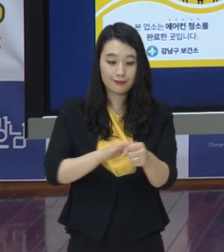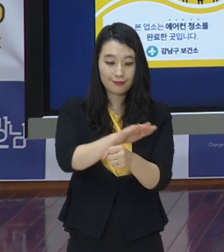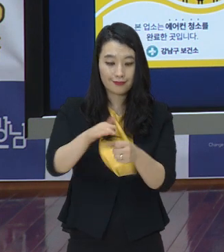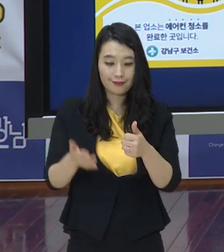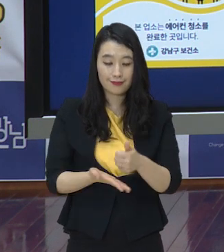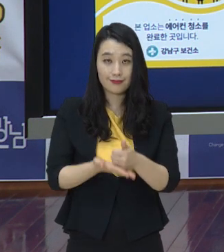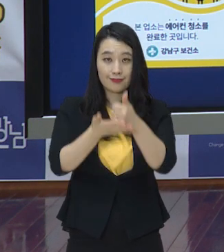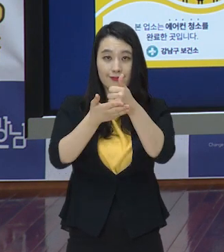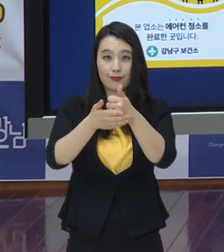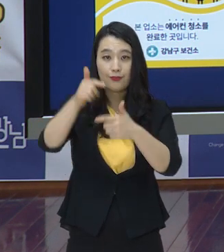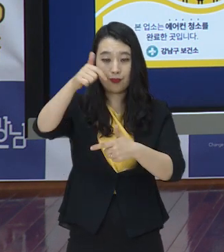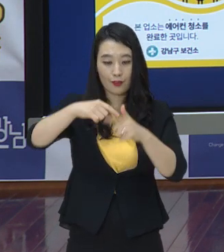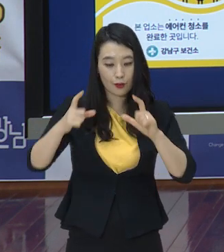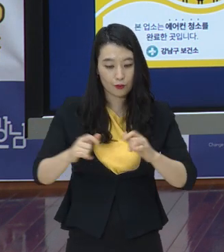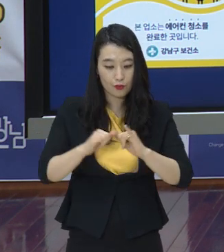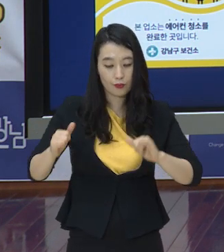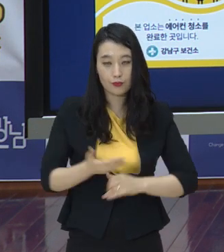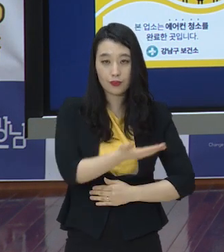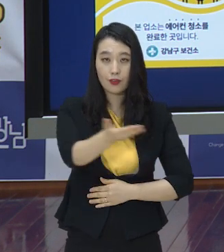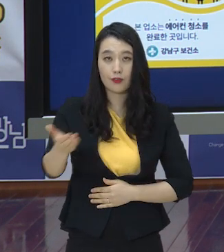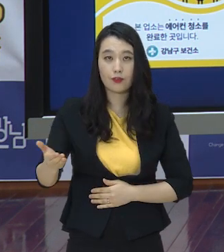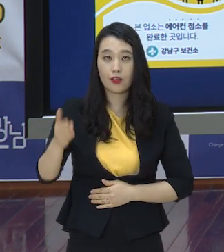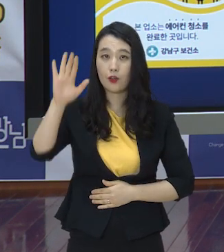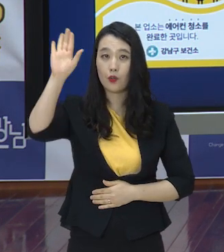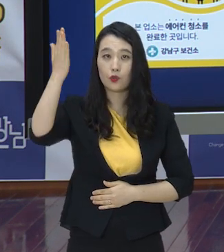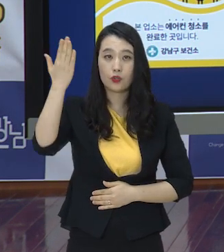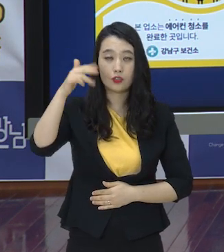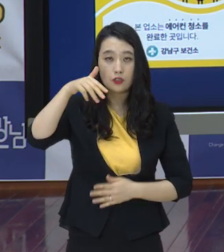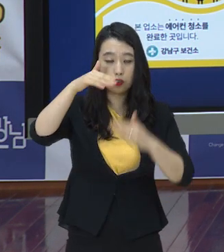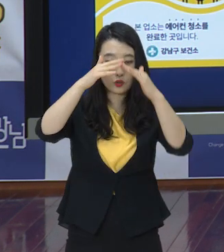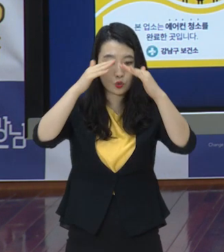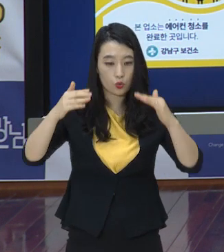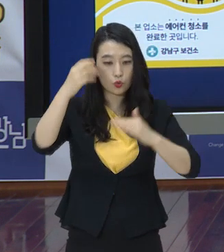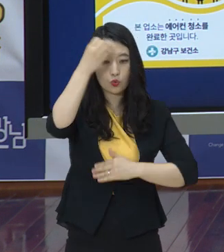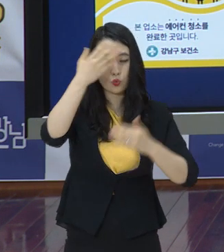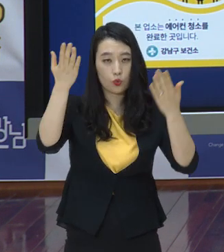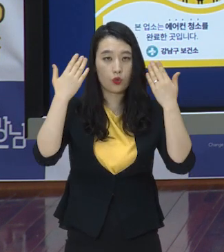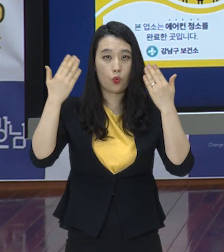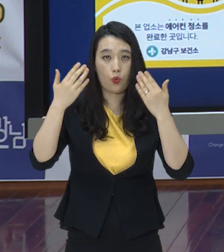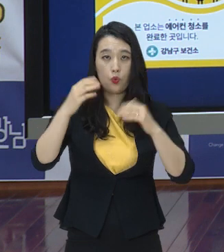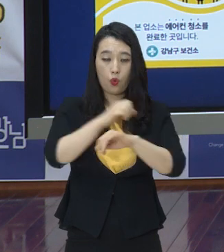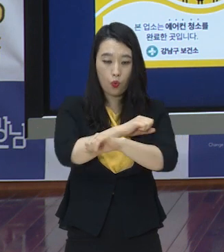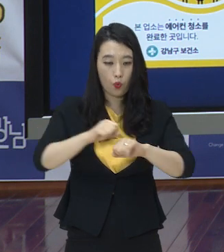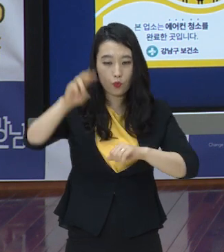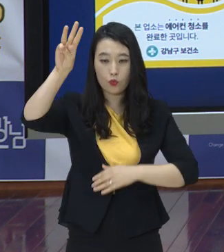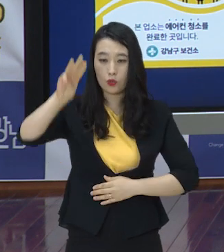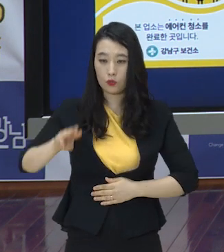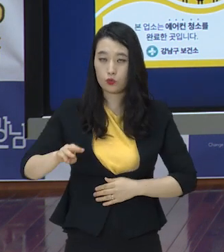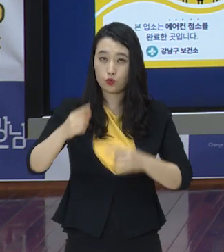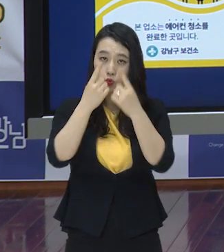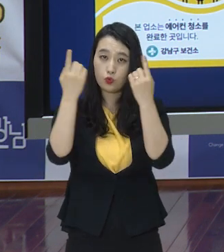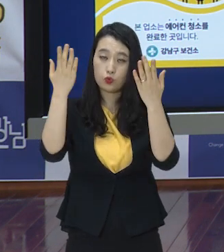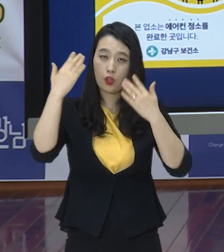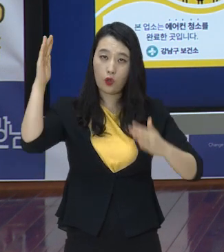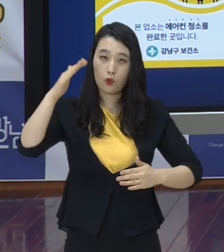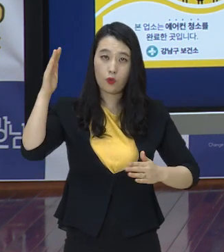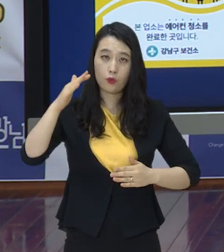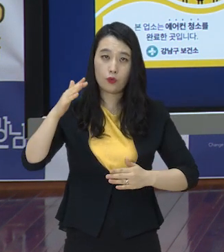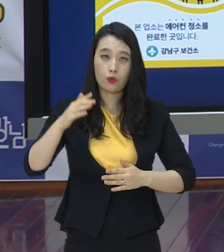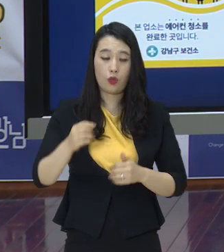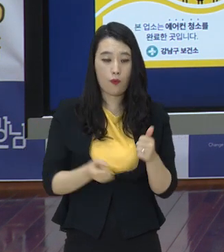사랑하고 존경하는 강남구민 여러분, 최근 전주 고등학교와 광주 대학생의 전파 사례를